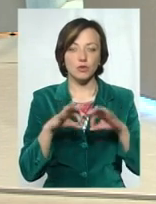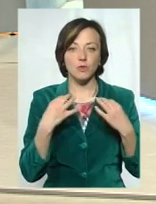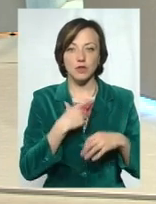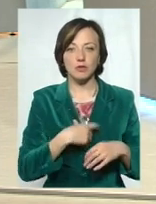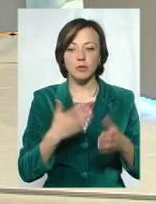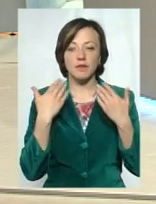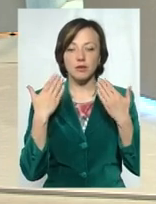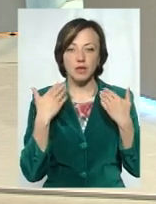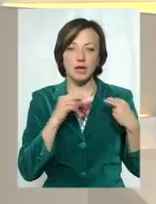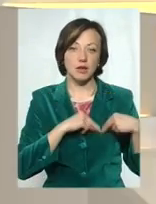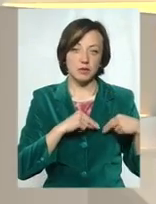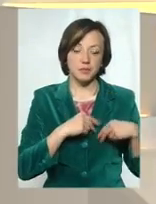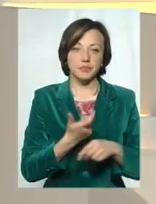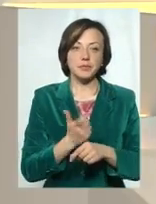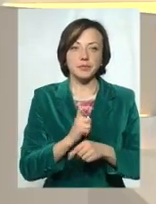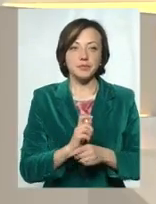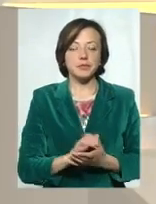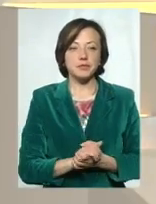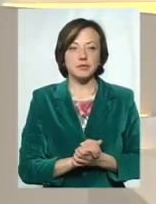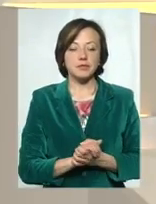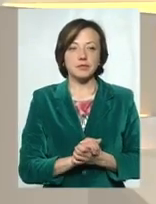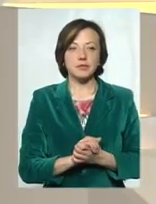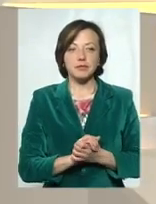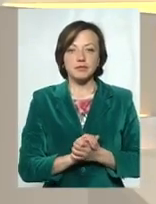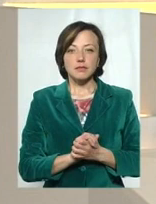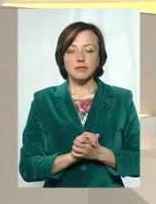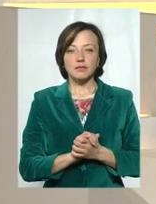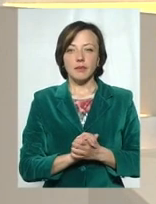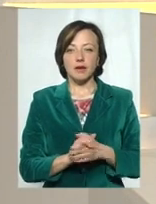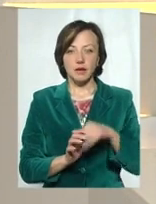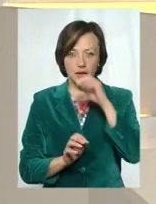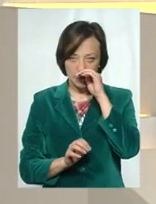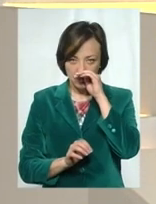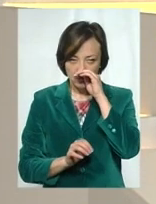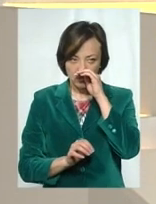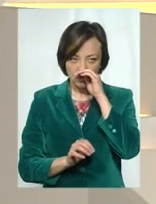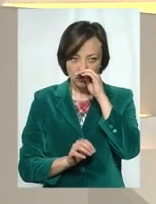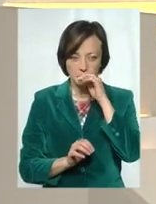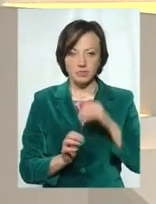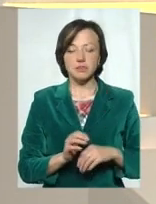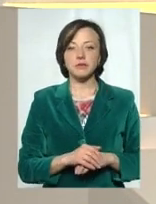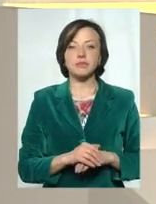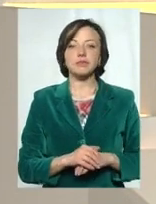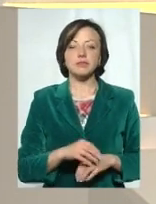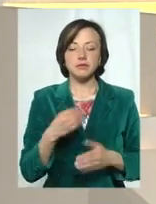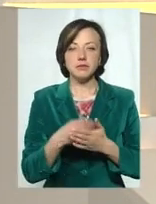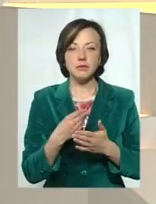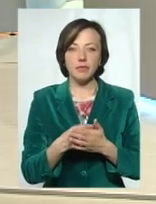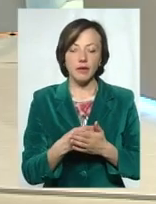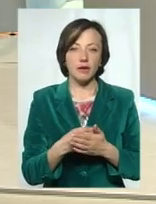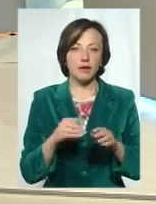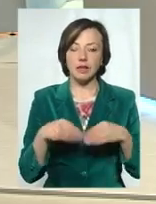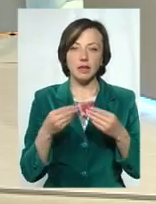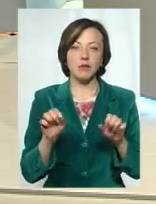собі працюючи більше. Нині фонд з тимчасової втрати працездатності вже кілька років поспіль не